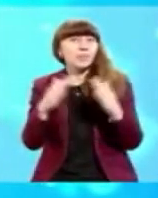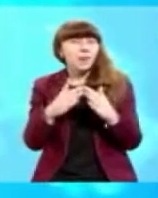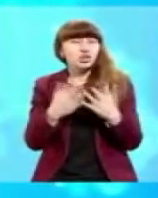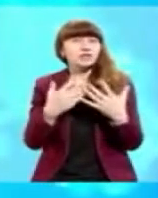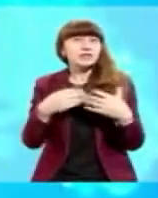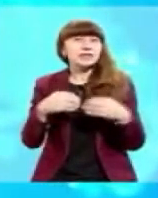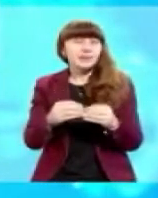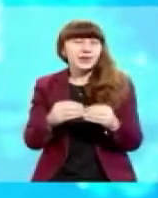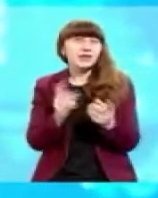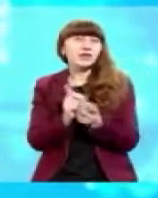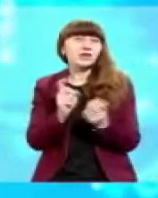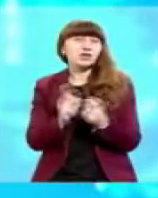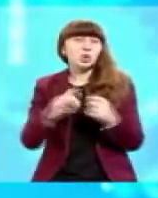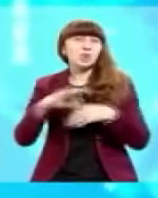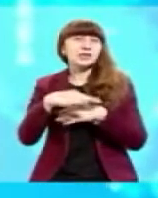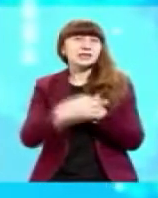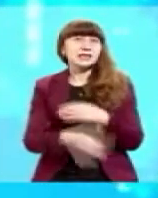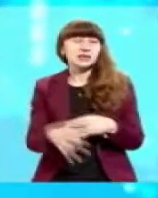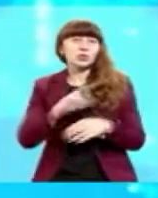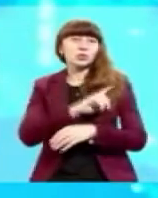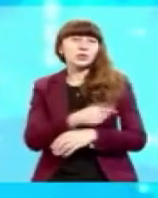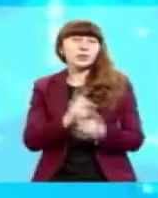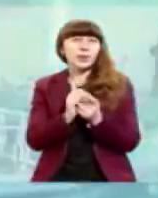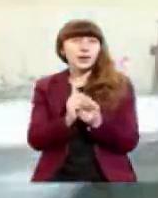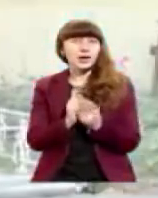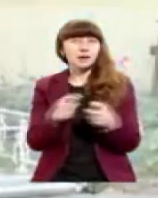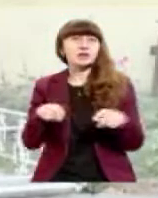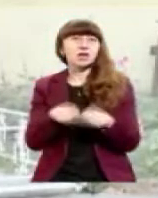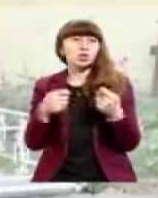күрес үнемі күшейтіліп, жаза да қатаңдатылуда.